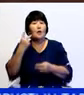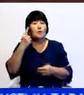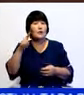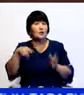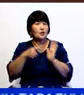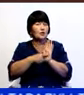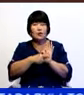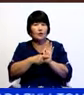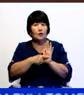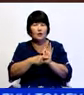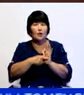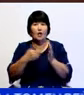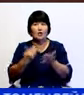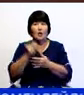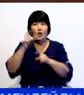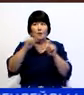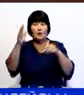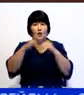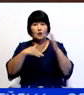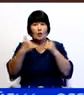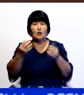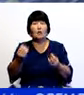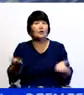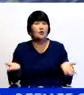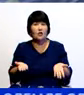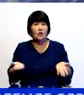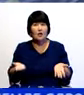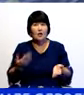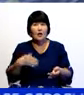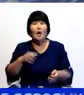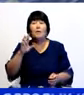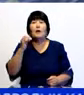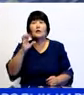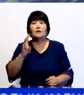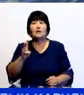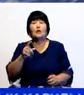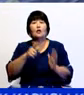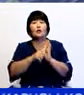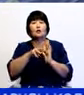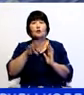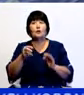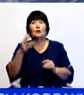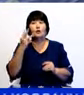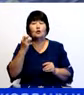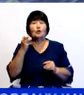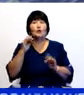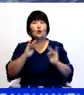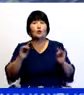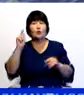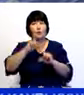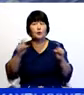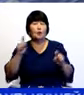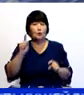деген жаңадан мектеп салатын қаражат қой. Неге? Байсын ауылында 700 миллионға 300 орындық мектеп салып жатырмыз.